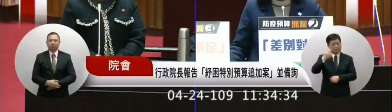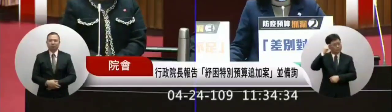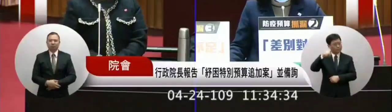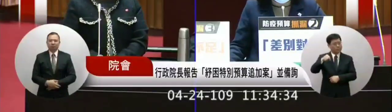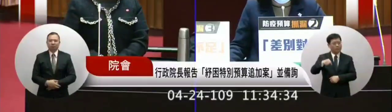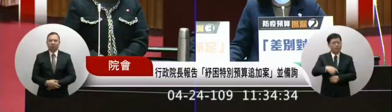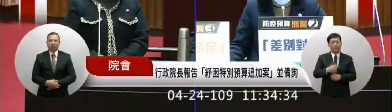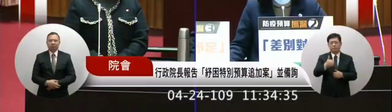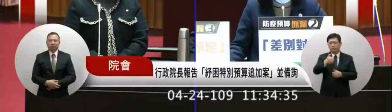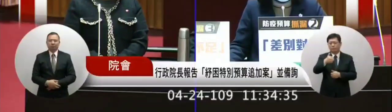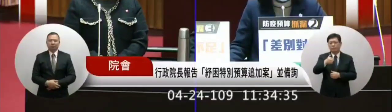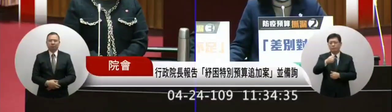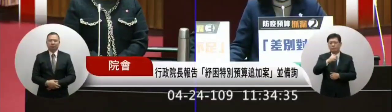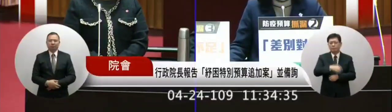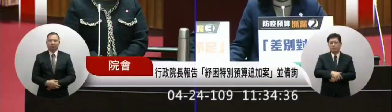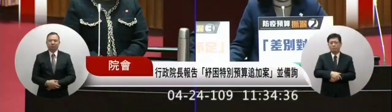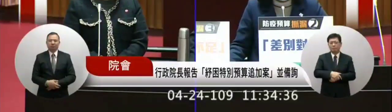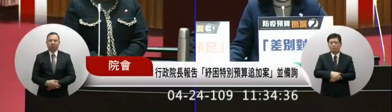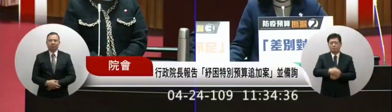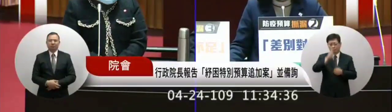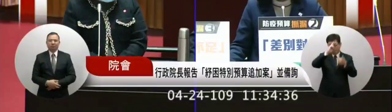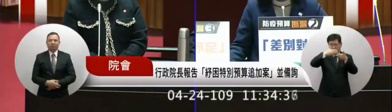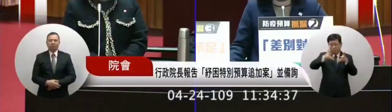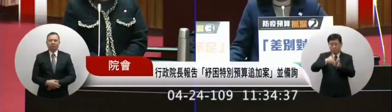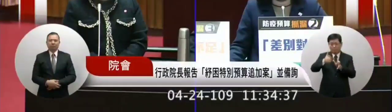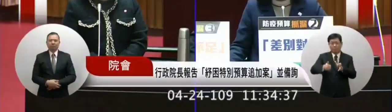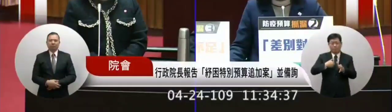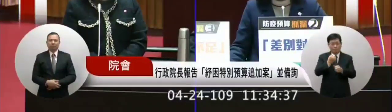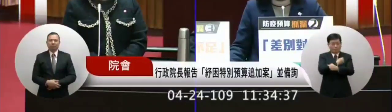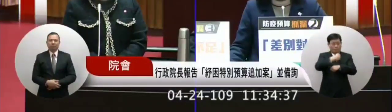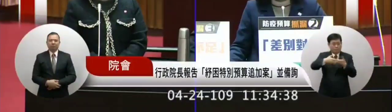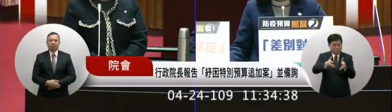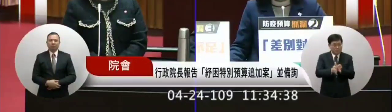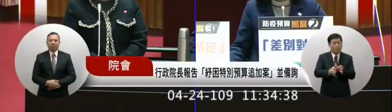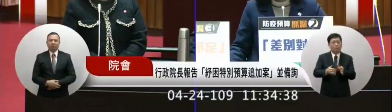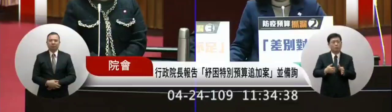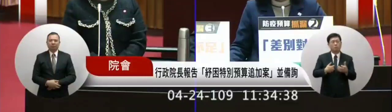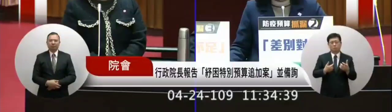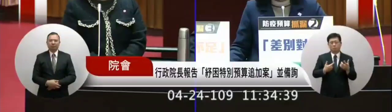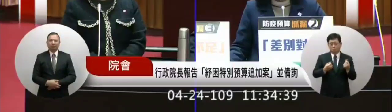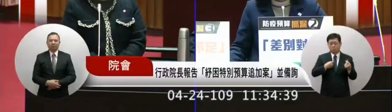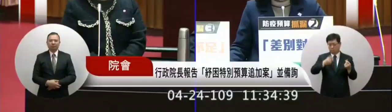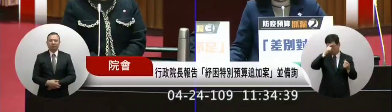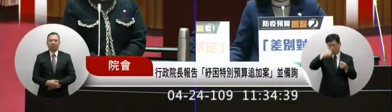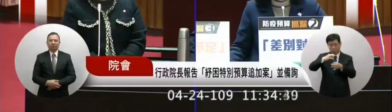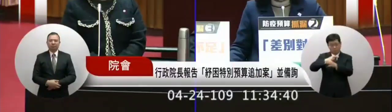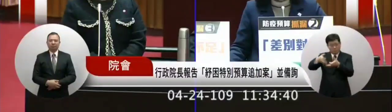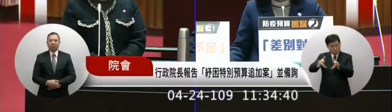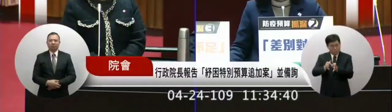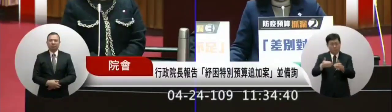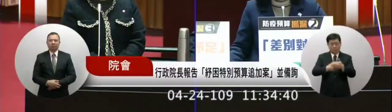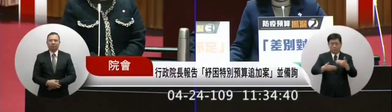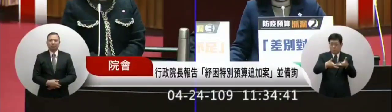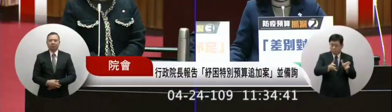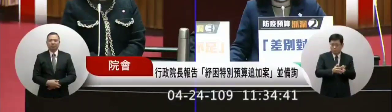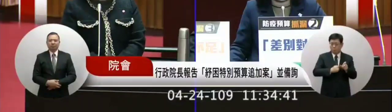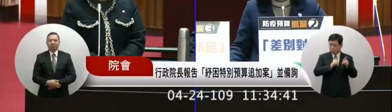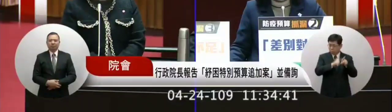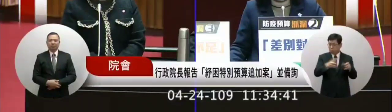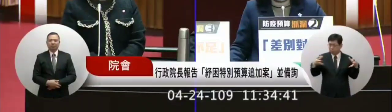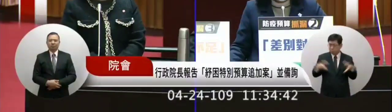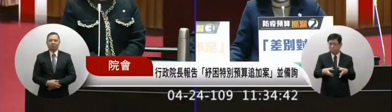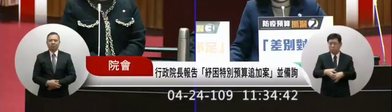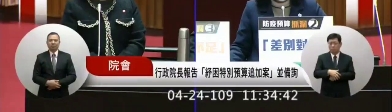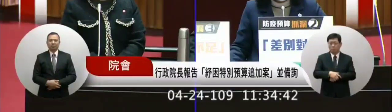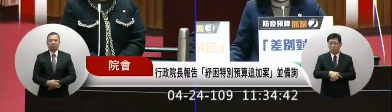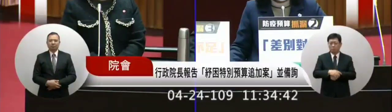想这个部分就谢谢这个许部长。我想劳动部也好，我很期待经济部、交通部能够跟劳动部一